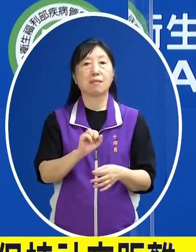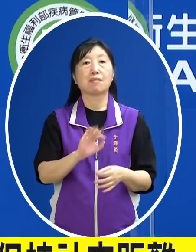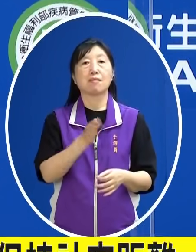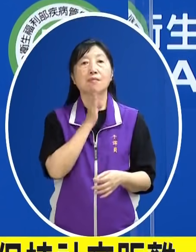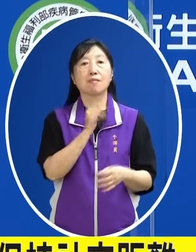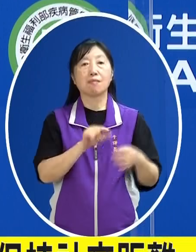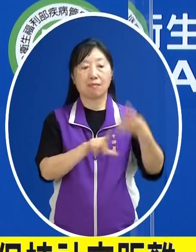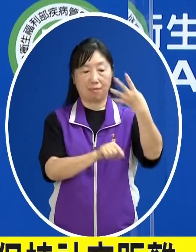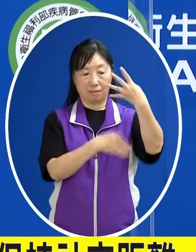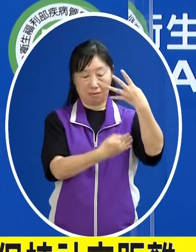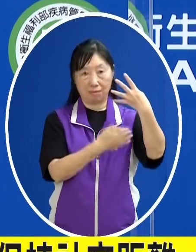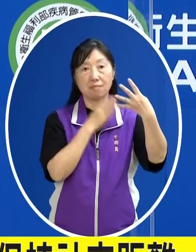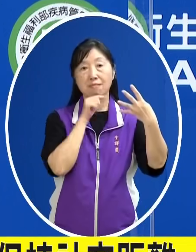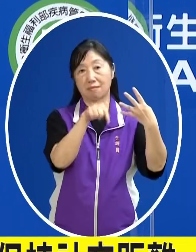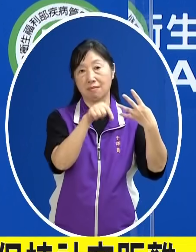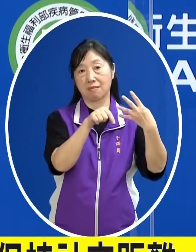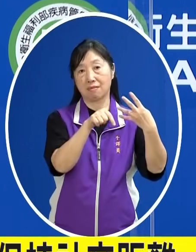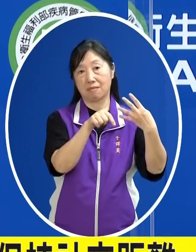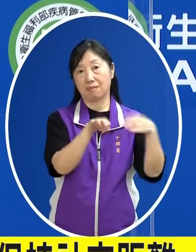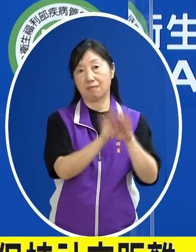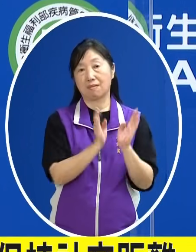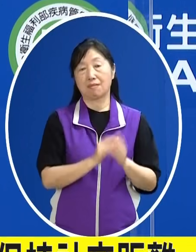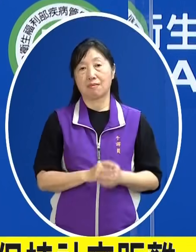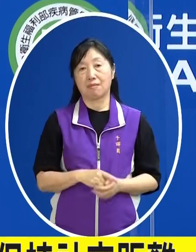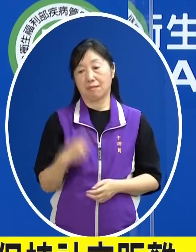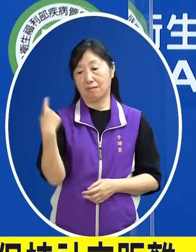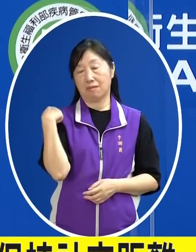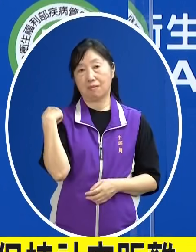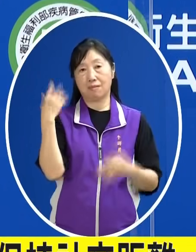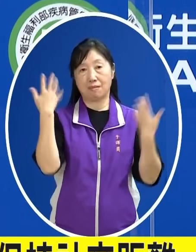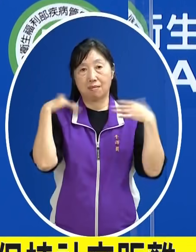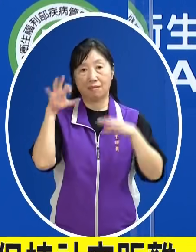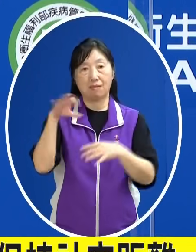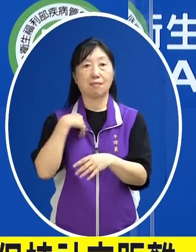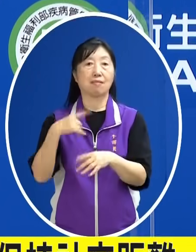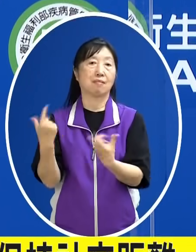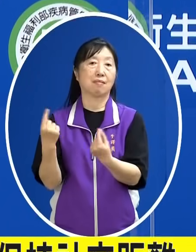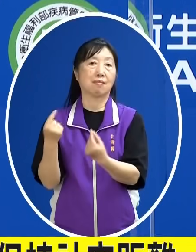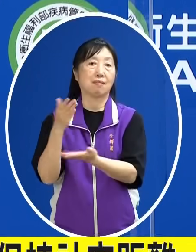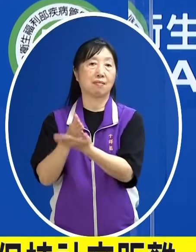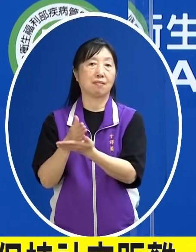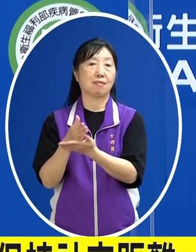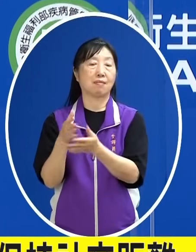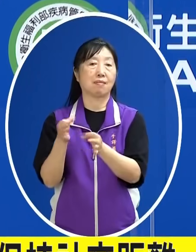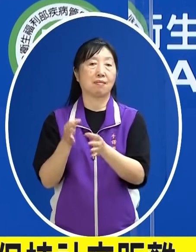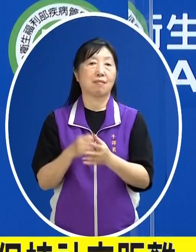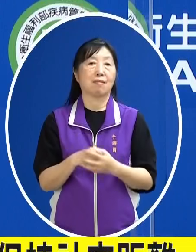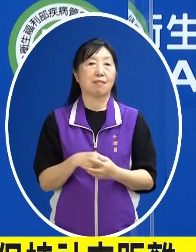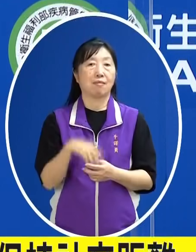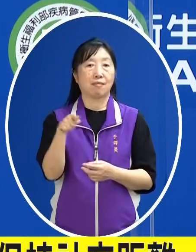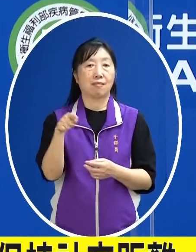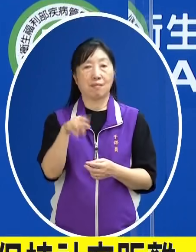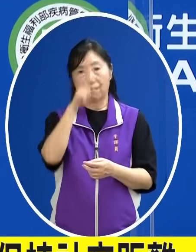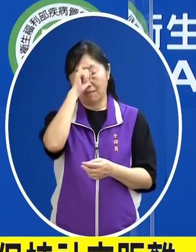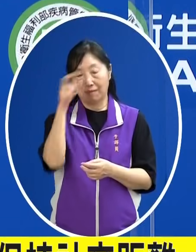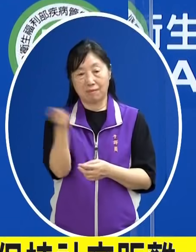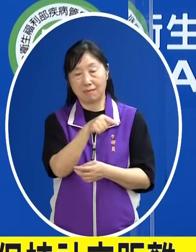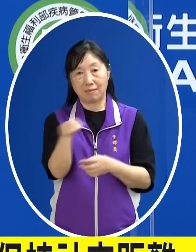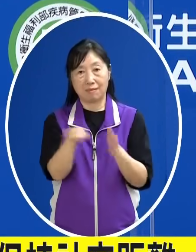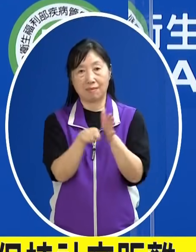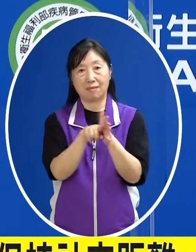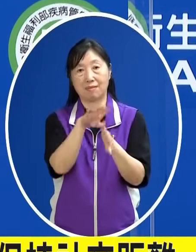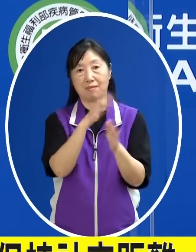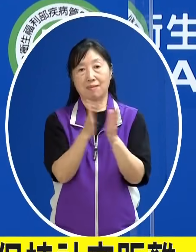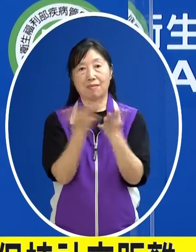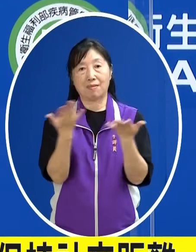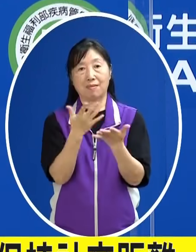是4月9号，9天，酒店和舞厅全面停止营业。呼吁业者能够共体时间，配合